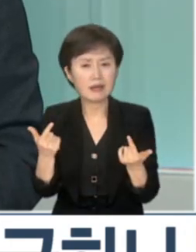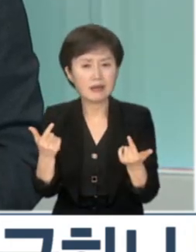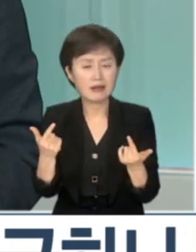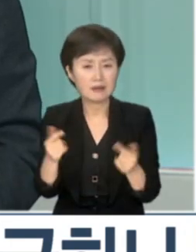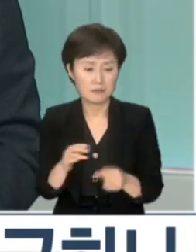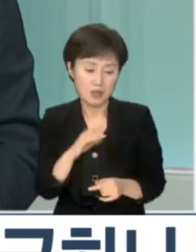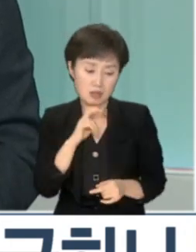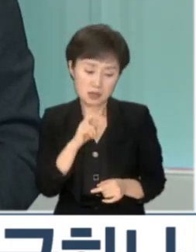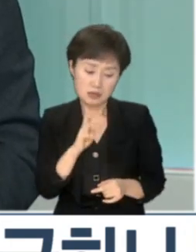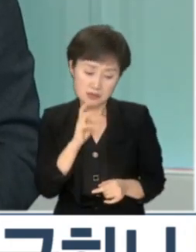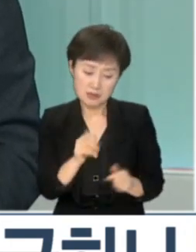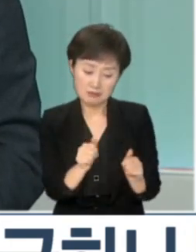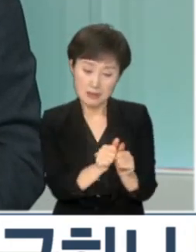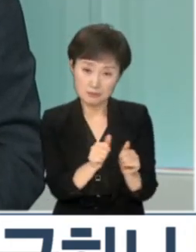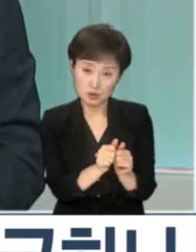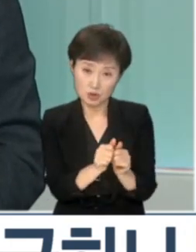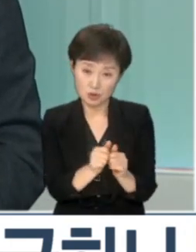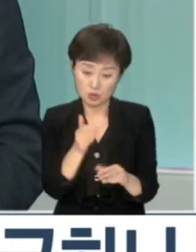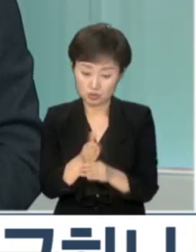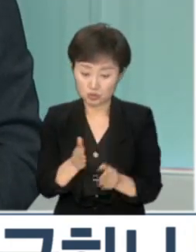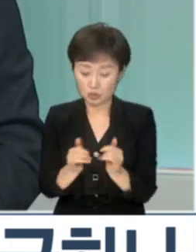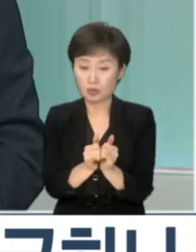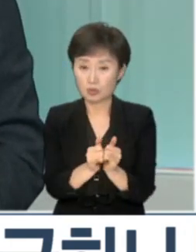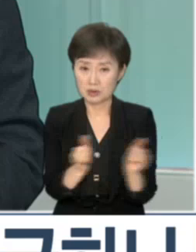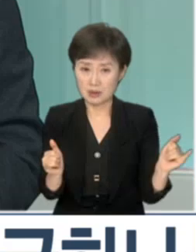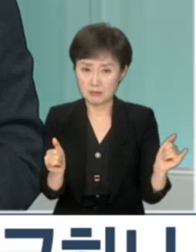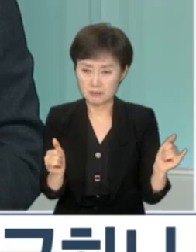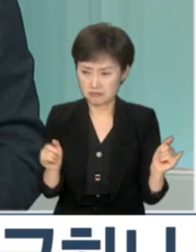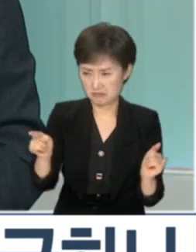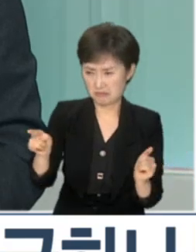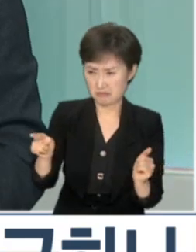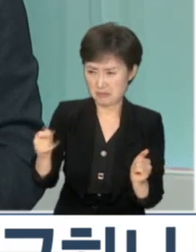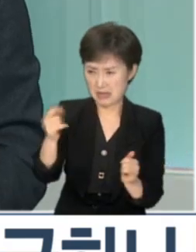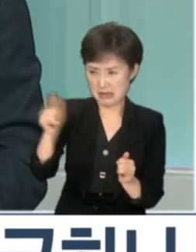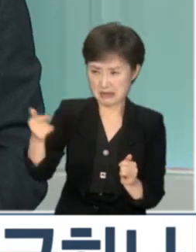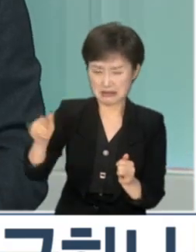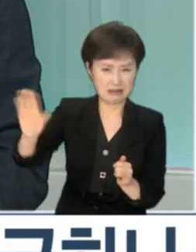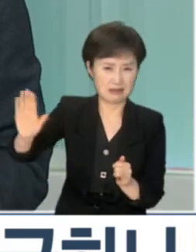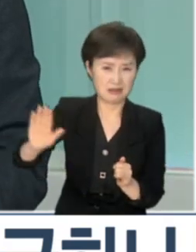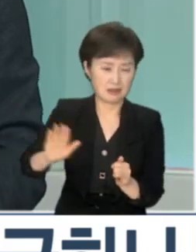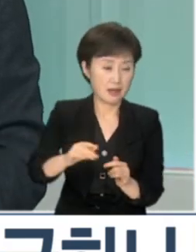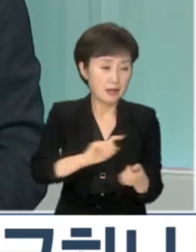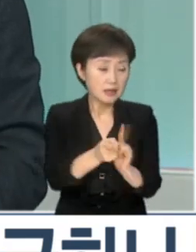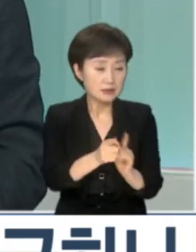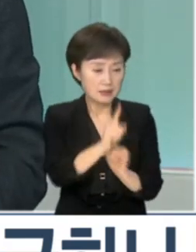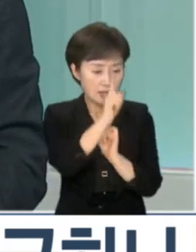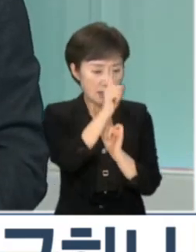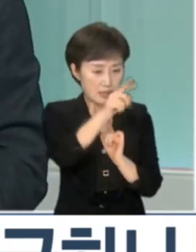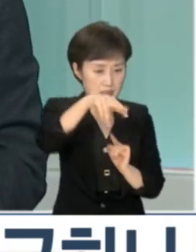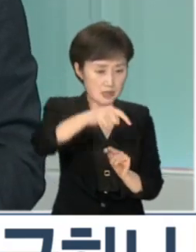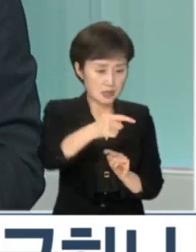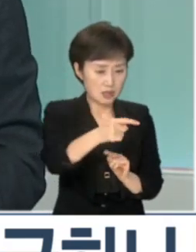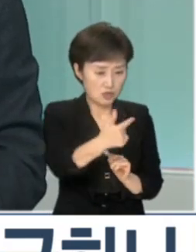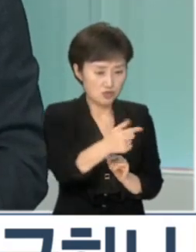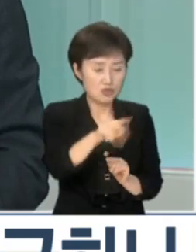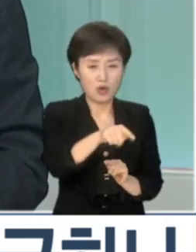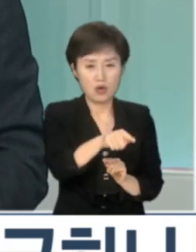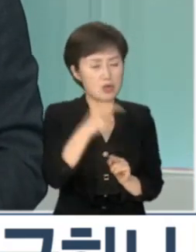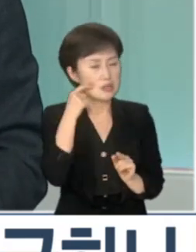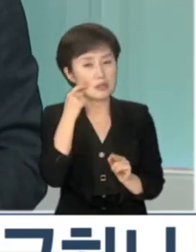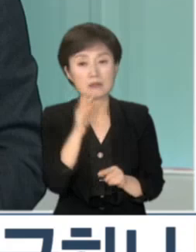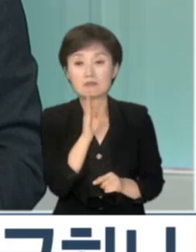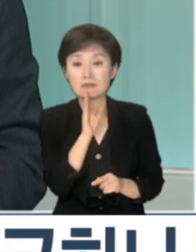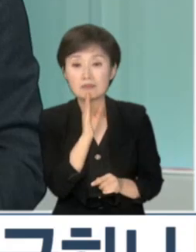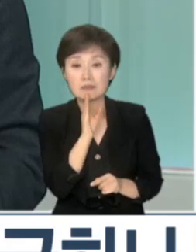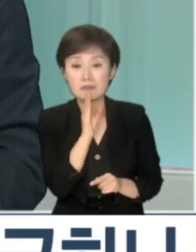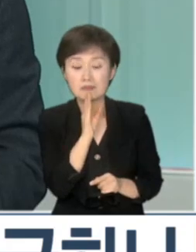2030의 남성이라든지 중도라든지 수도권에서는 오히려 이준석 전 대표가 그 지지층을 흡수하고 있는 그런 것 때문에 아까도 원희룡 장관도